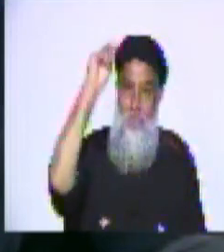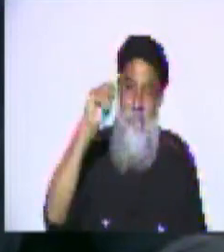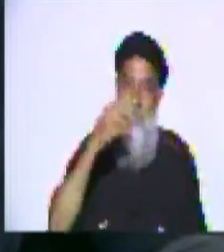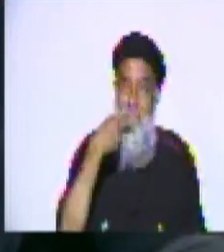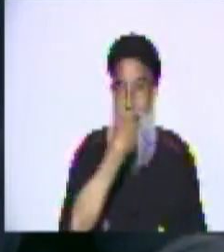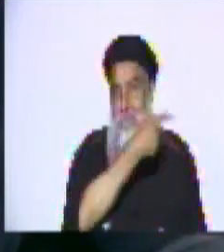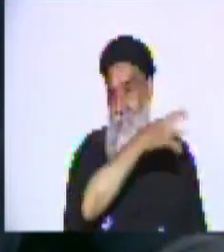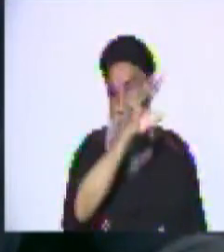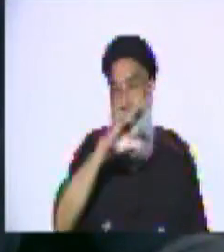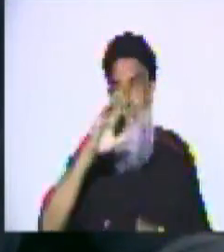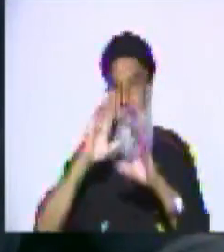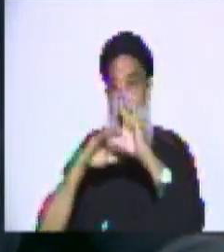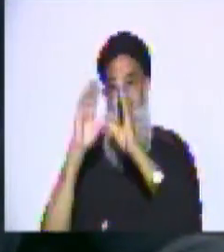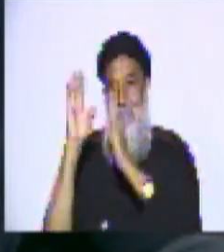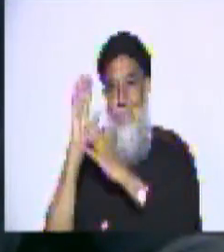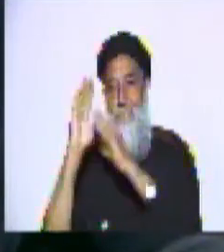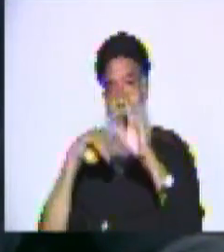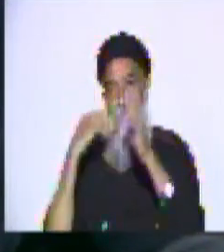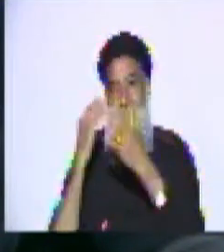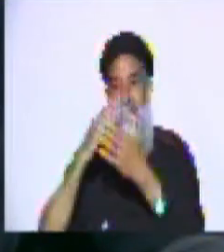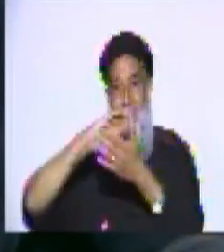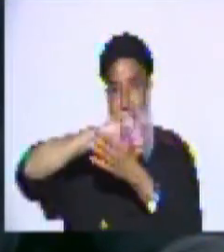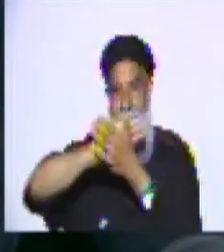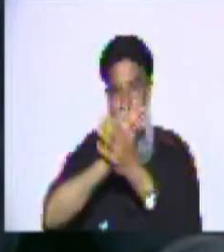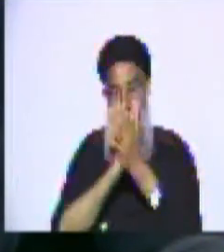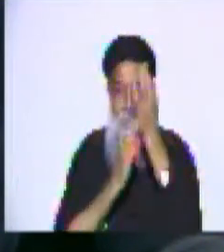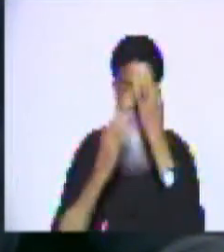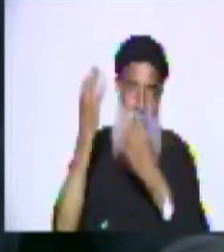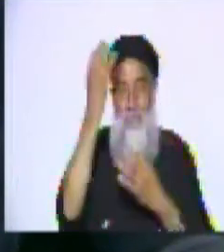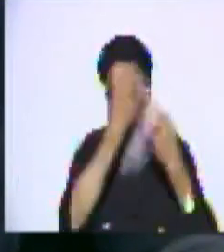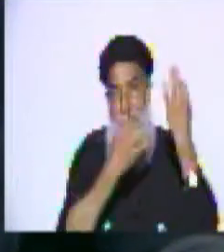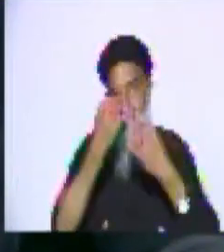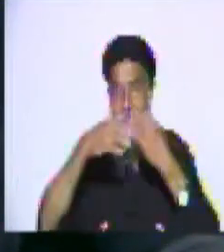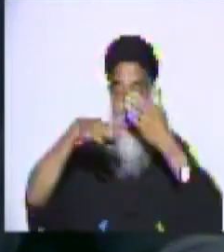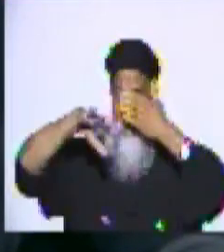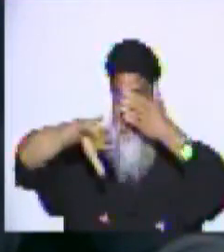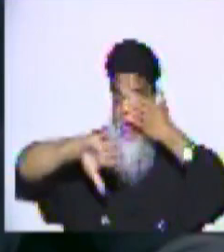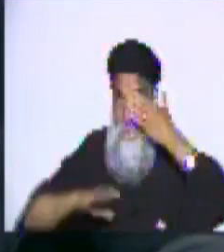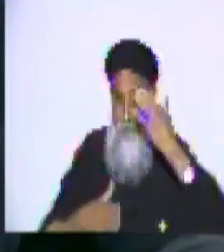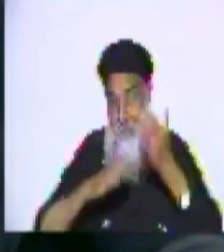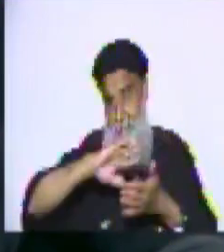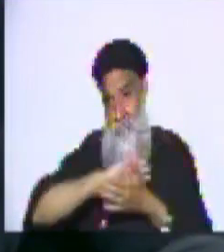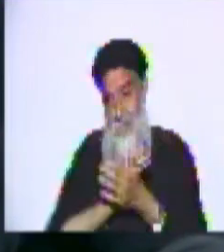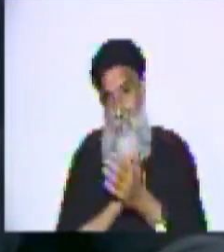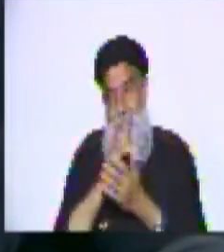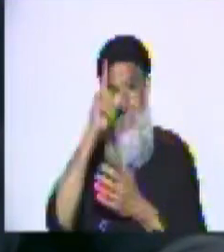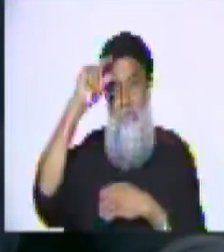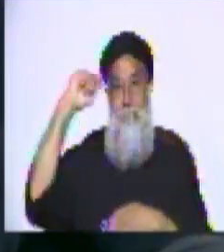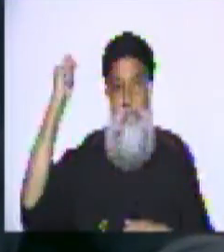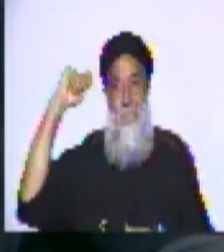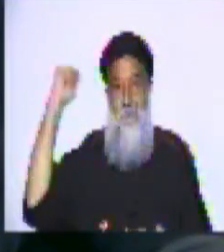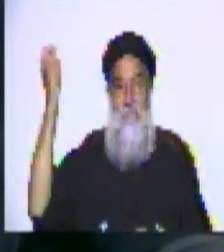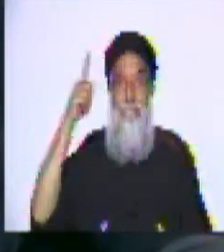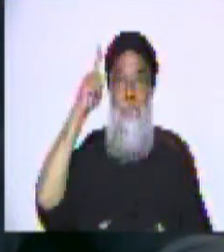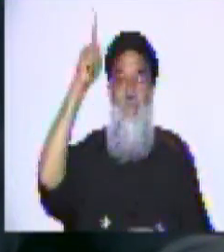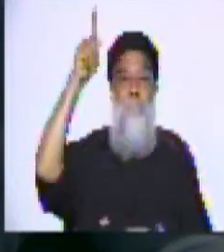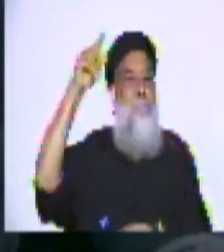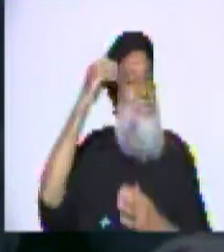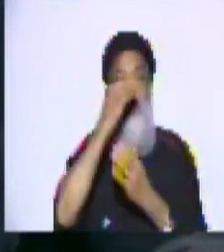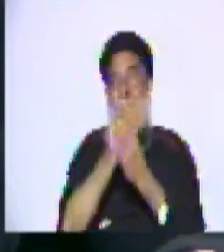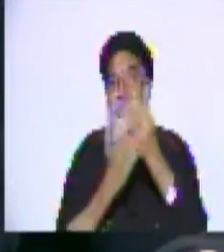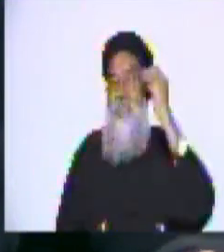لربي اجلس عن يميني حتى أضع أعدائك موطئا لقدميك، فإن كان داود يدعوه ربا فكيف يكون